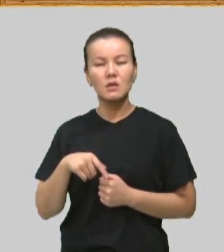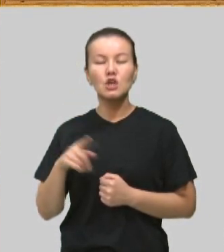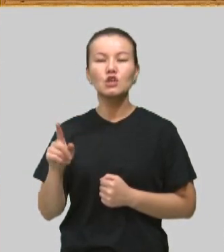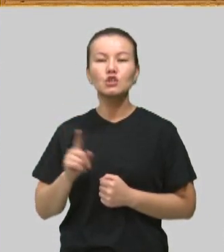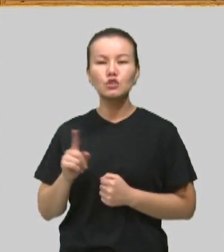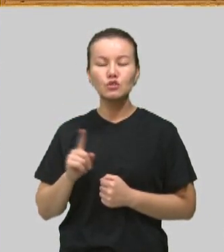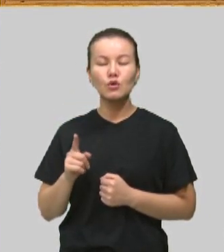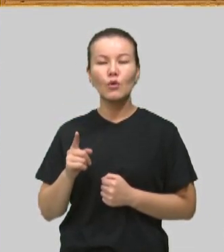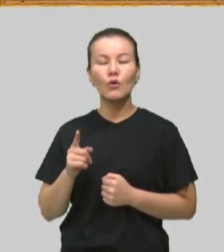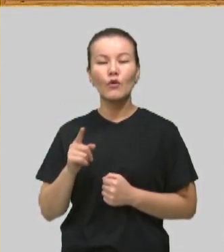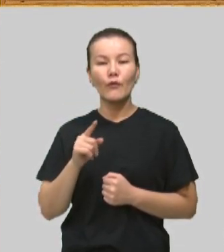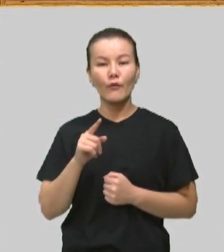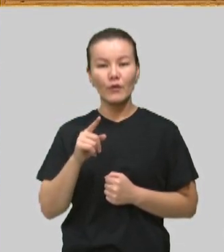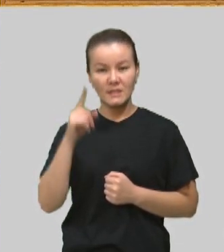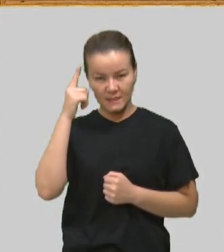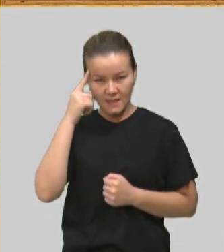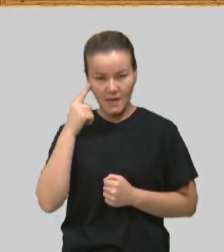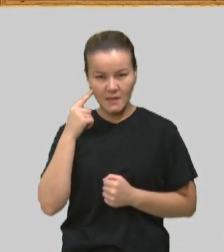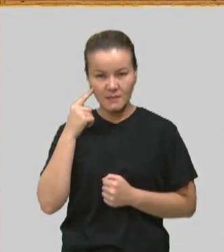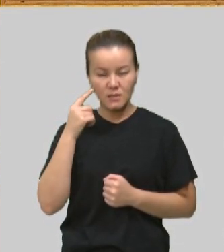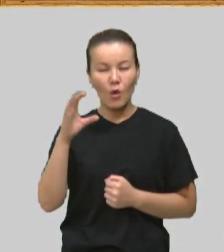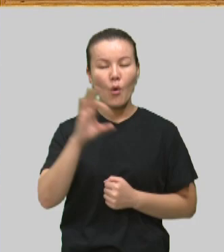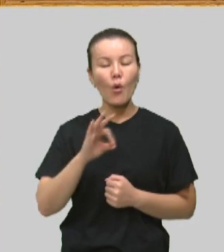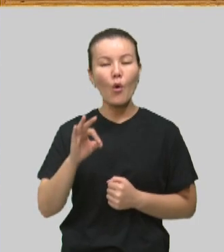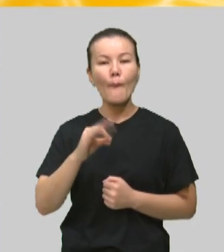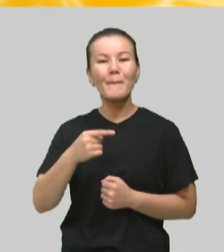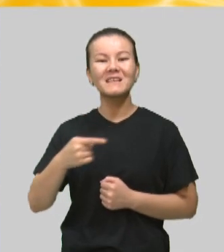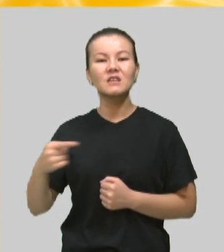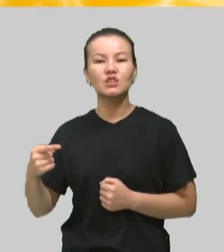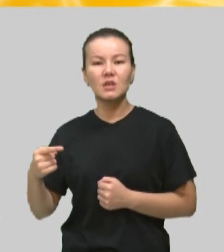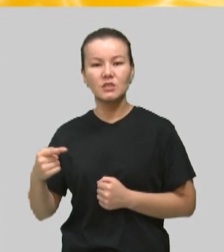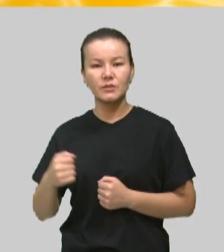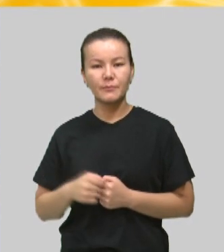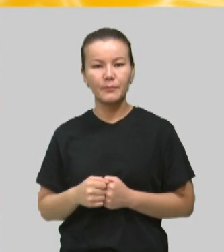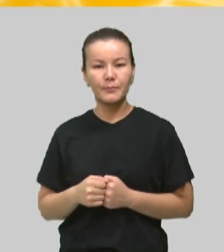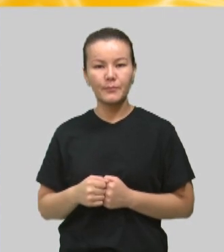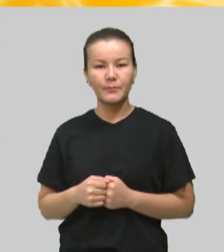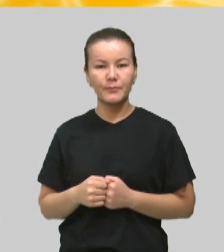Что знаете о подлежащем?